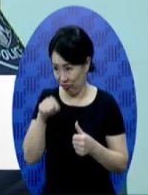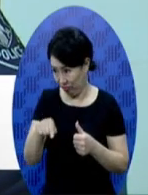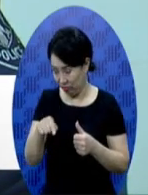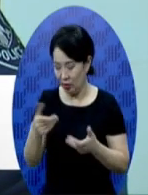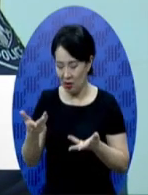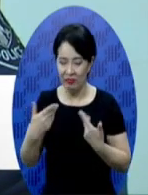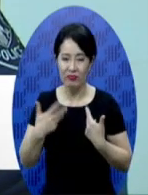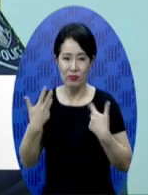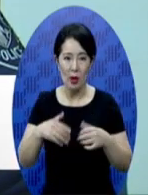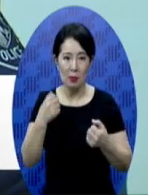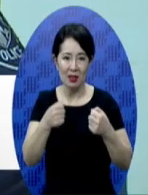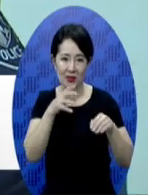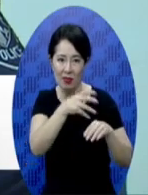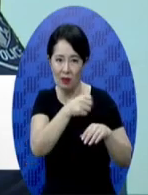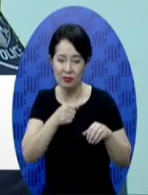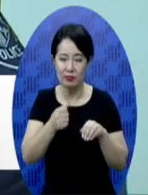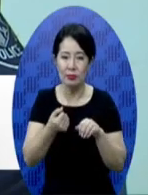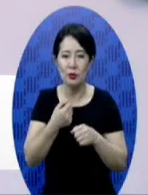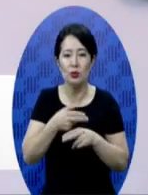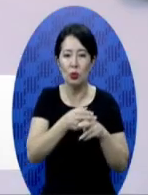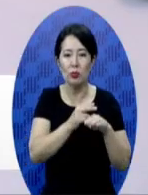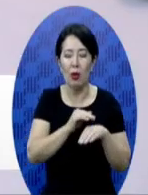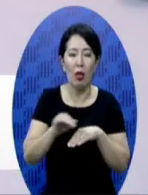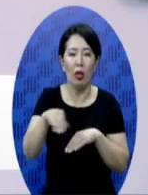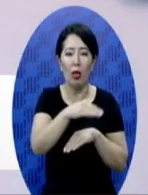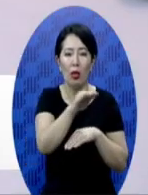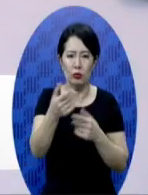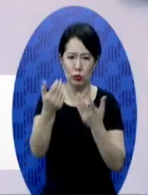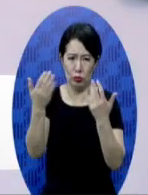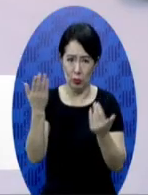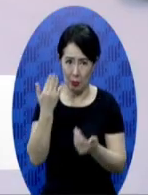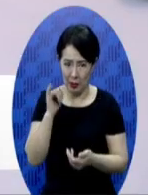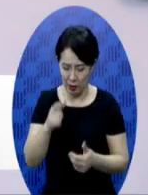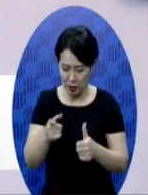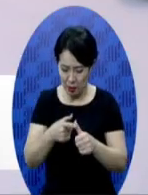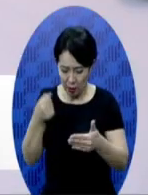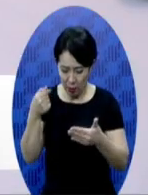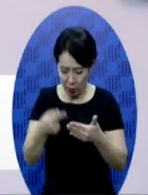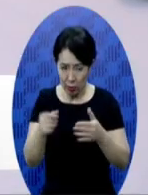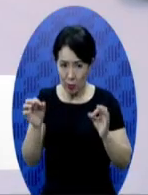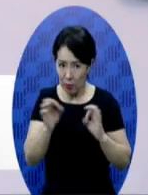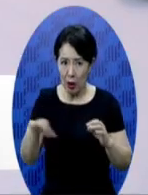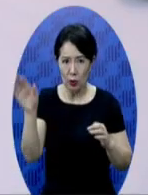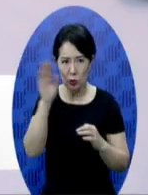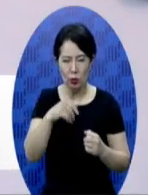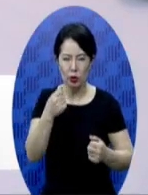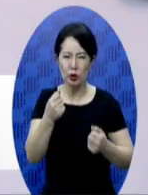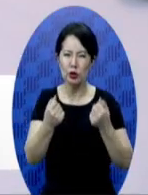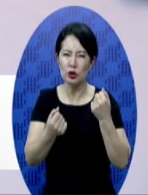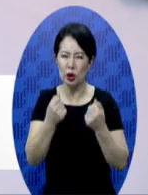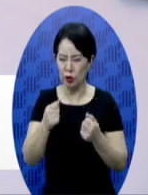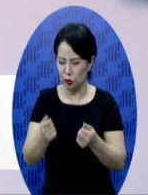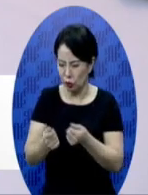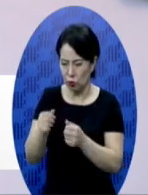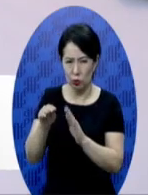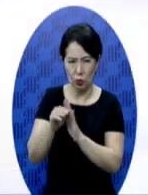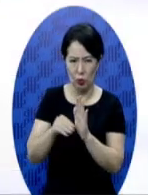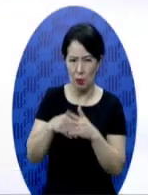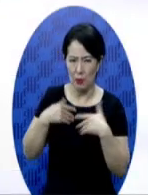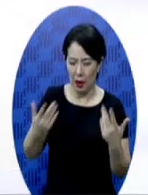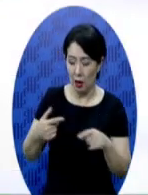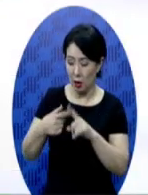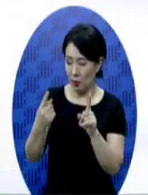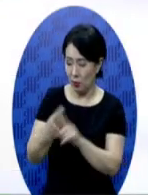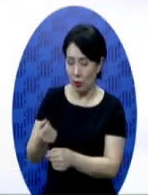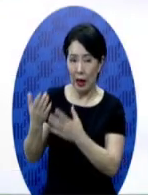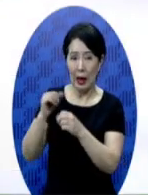одоо унж үзөөнд орсож байгаа юм зөрчил нэлээдгүй байдаг. Бүртгэлгүй дуудлагын жолоочийг зохицуулах журам манай улсад байдаггүй. Хэрэг зөрчил гаргалаа